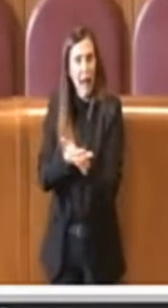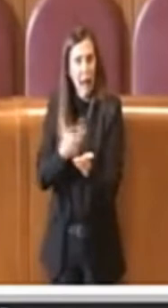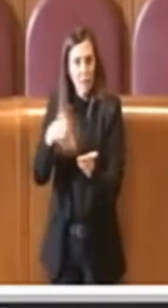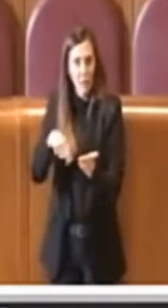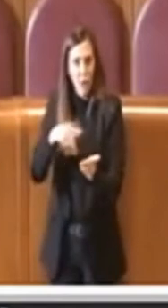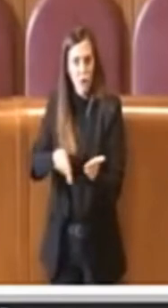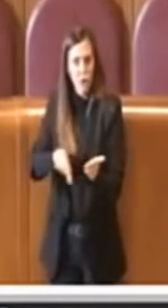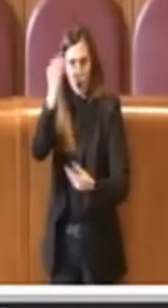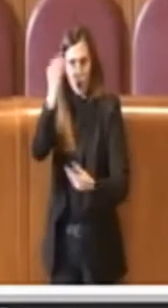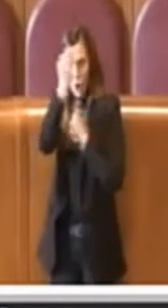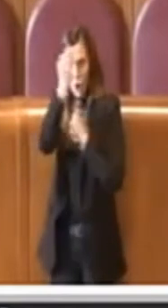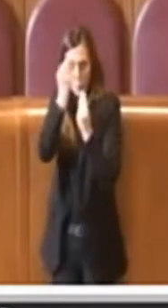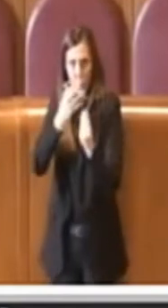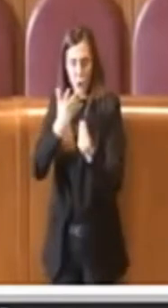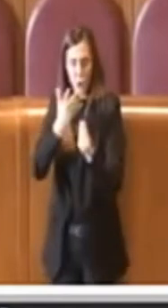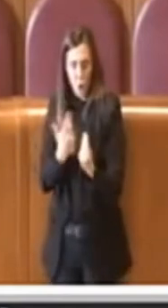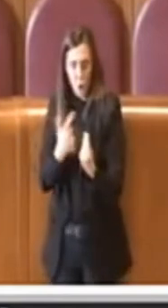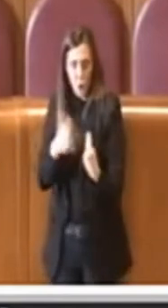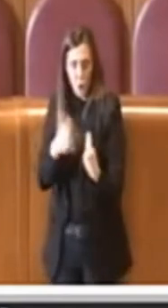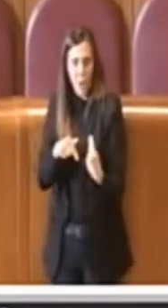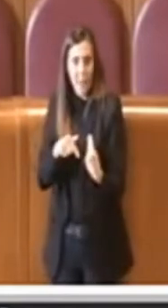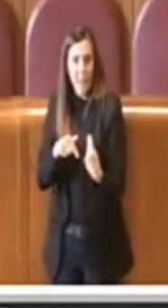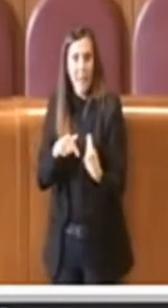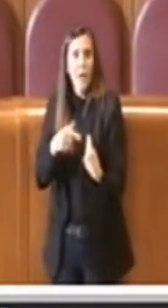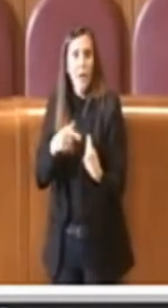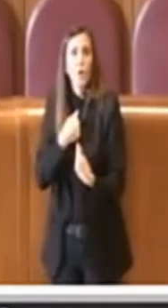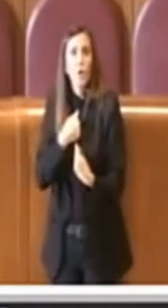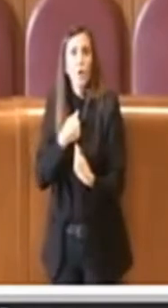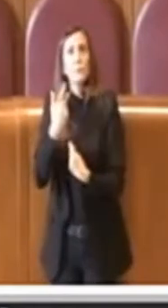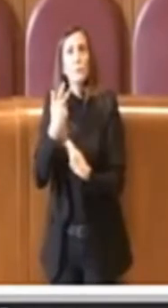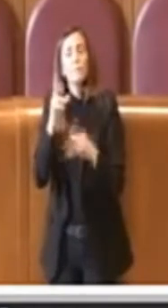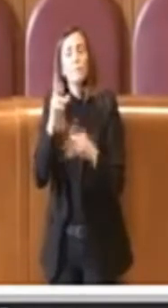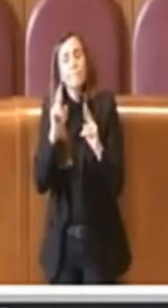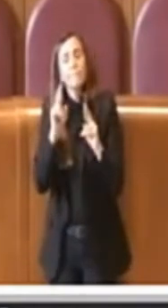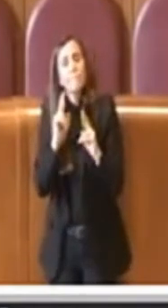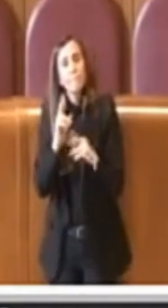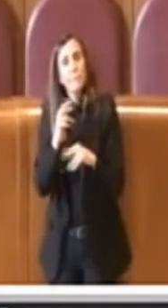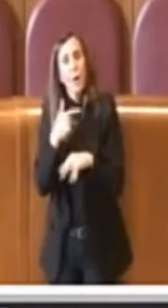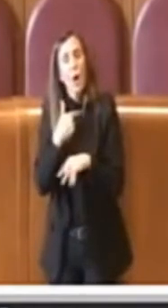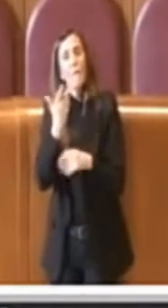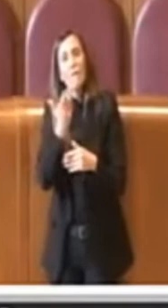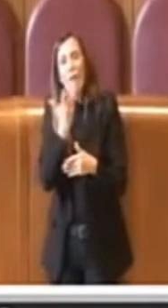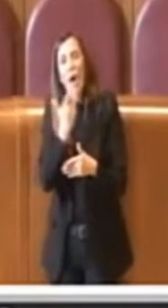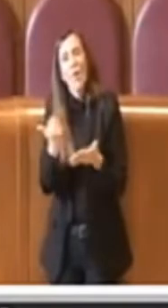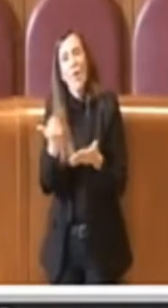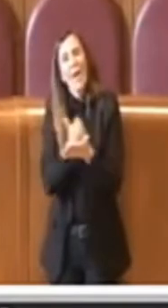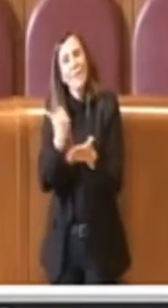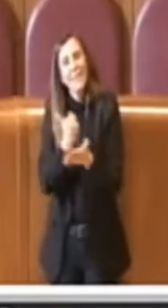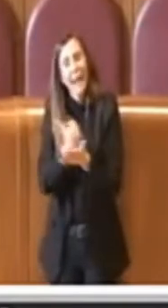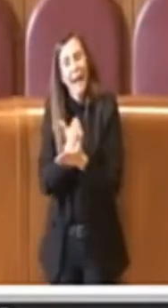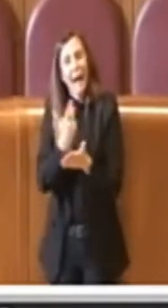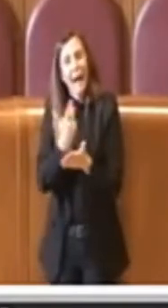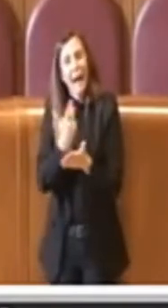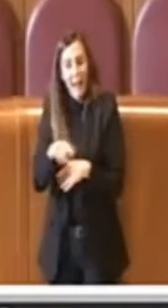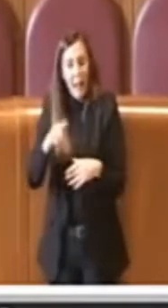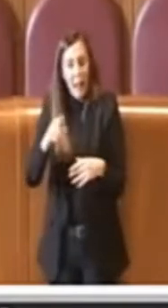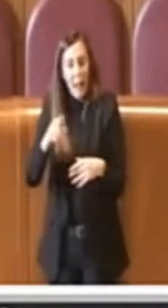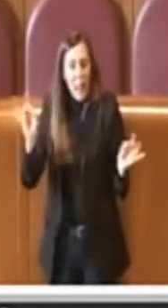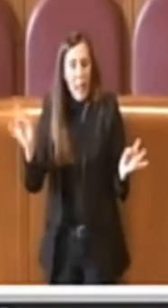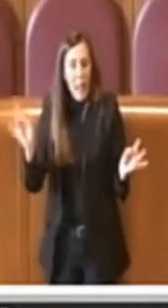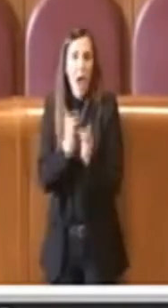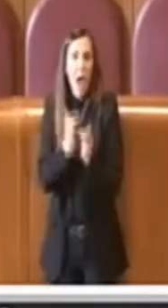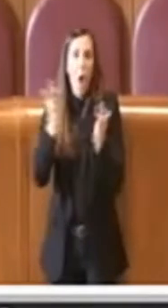recovery fund è centrale. Non vorrei che diventasse l'ennesima occasione mancata per questa